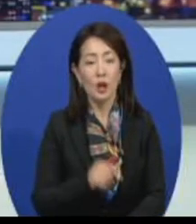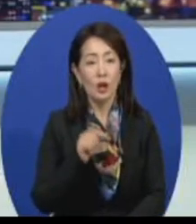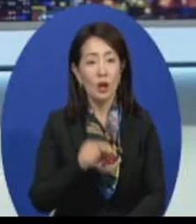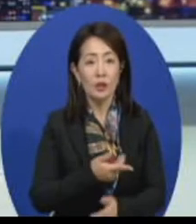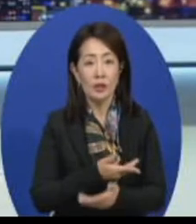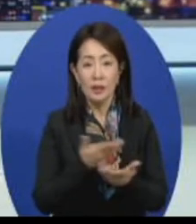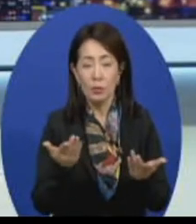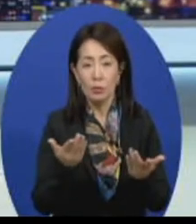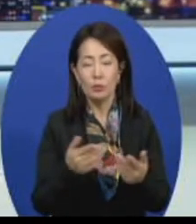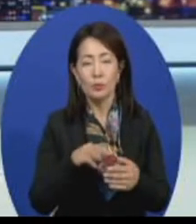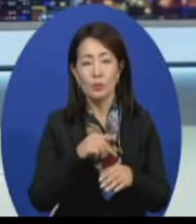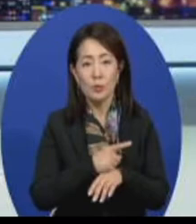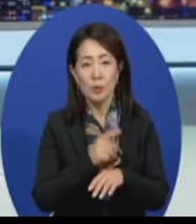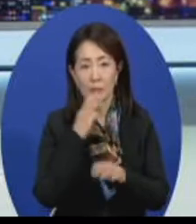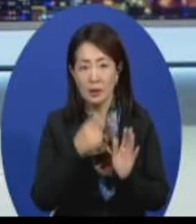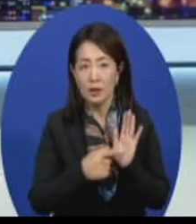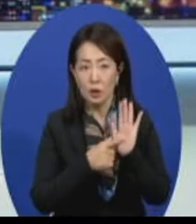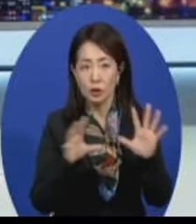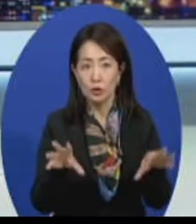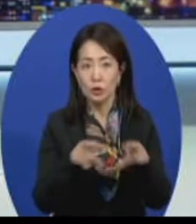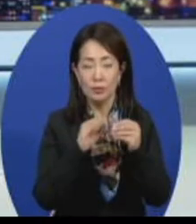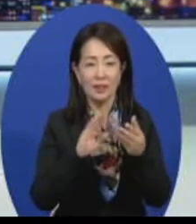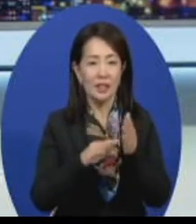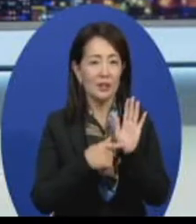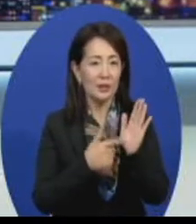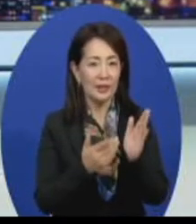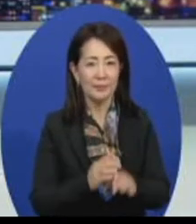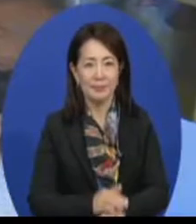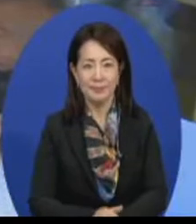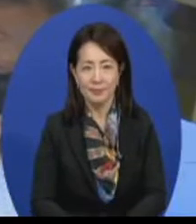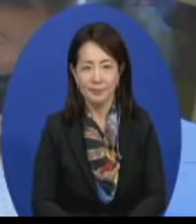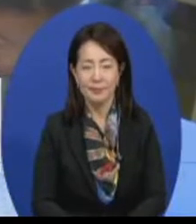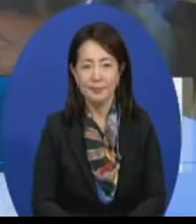Одоо та бүхэн тун удахгүй өөрөх мэдээллийн товчийг танилцуулъя.